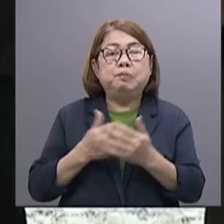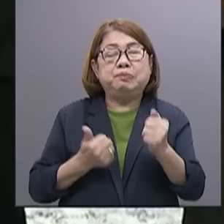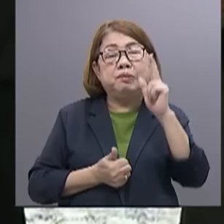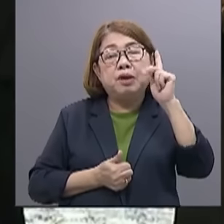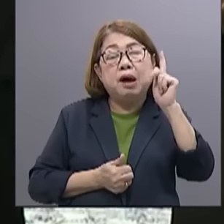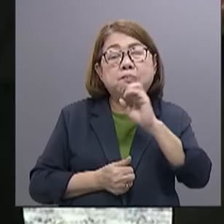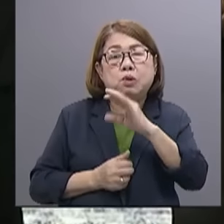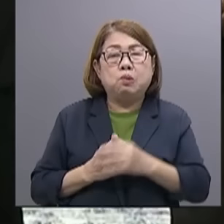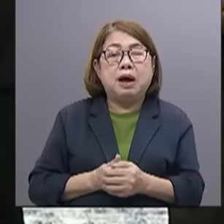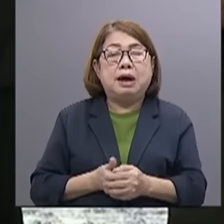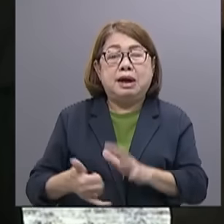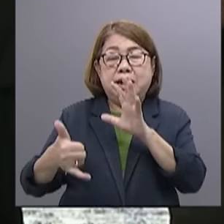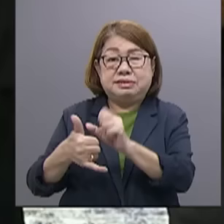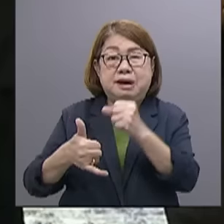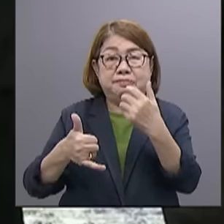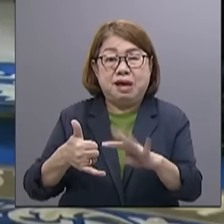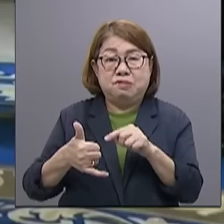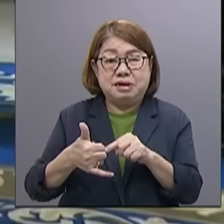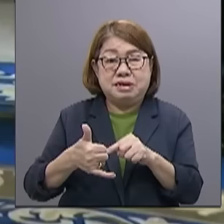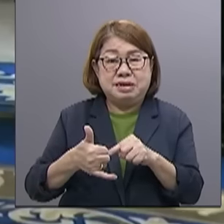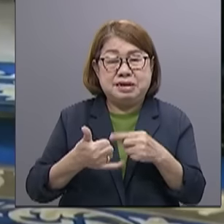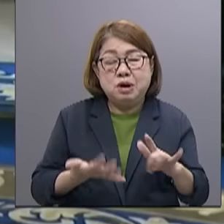าการคุมตัวนายชวลิตตอนนี้ส่งมาถึ